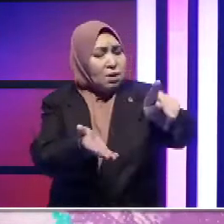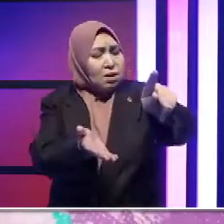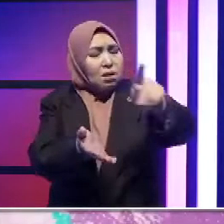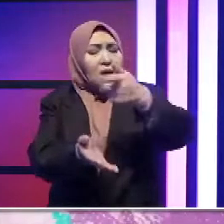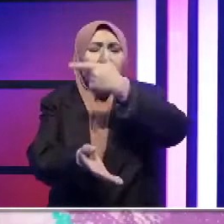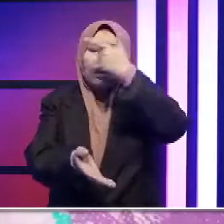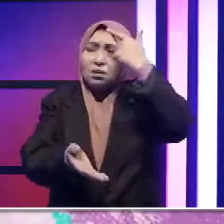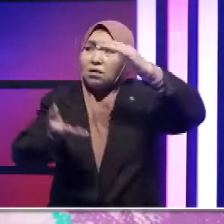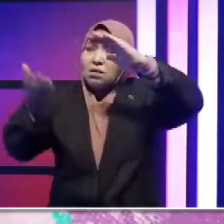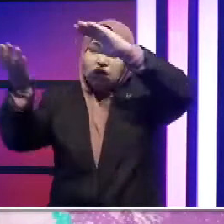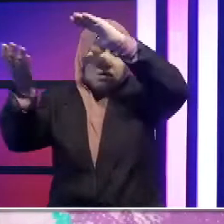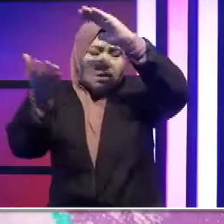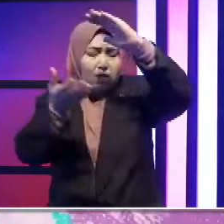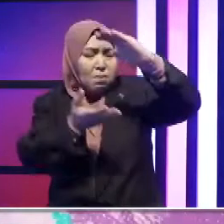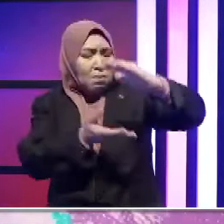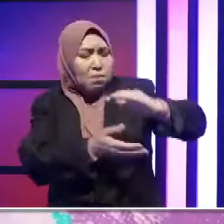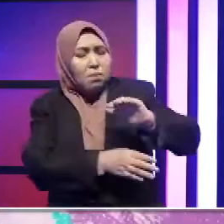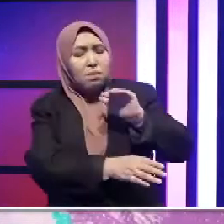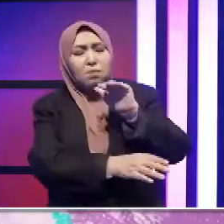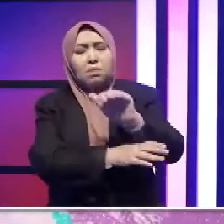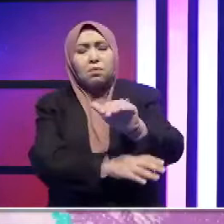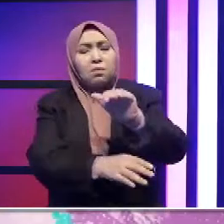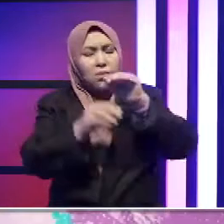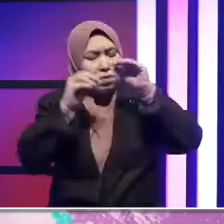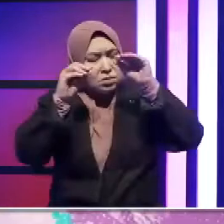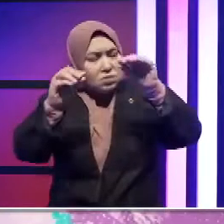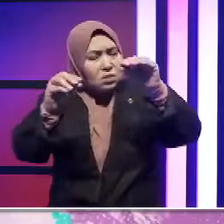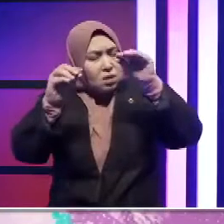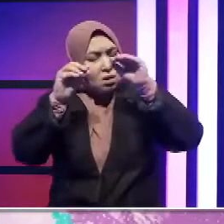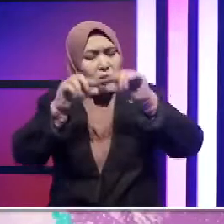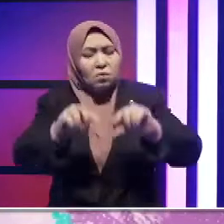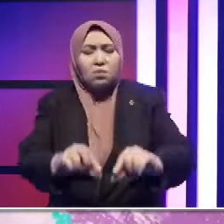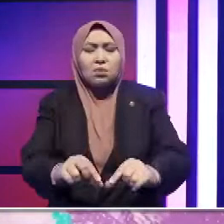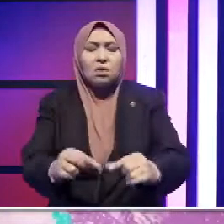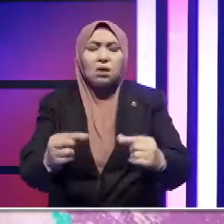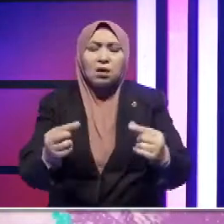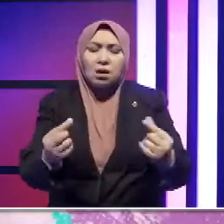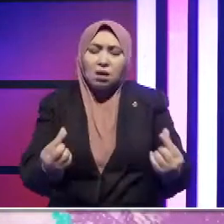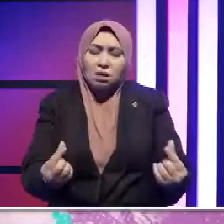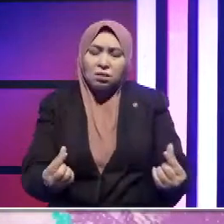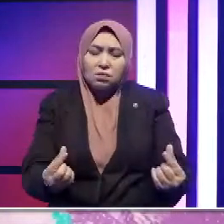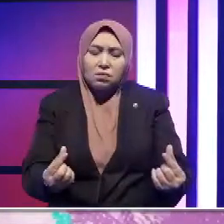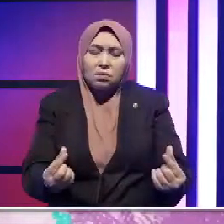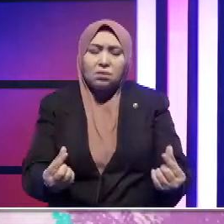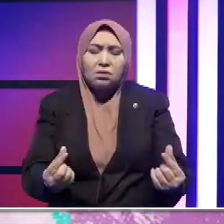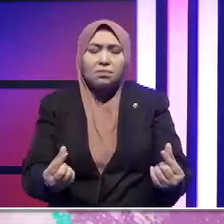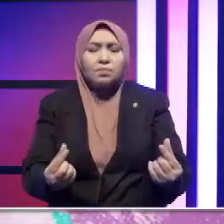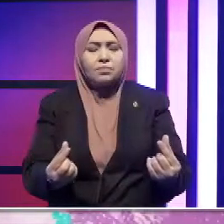وما من تكلفه